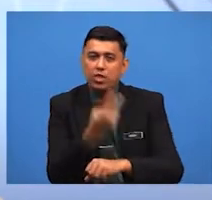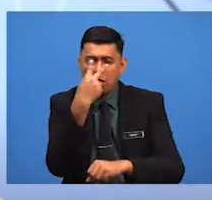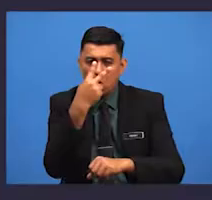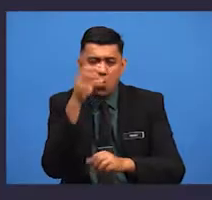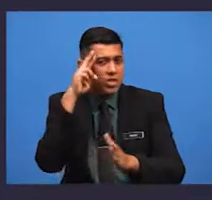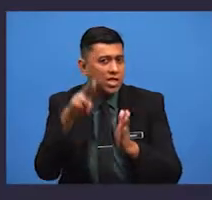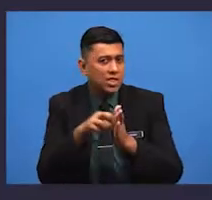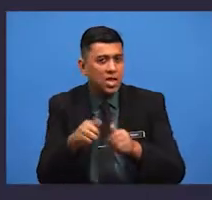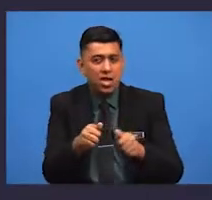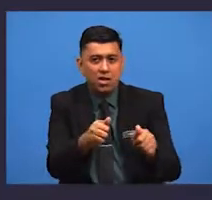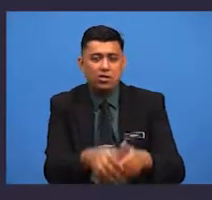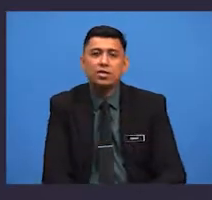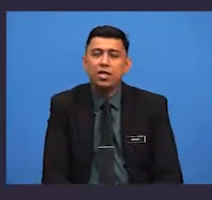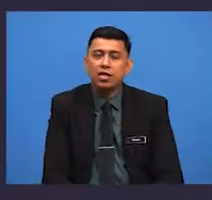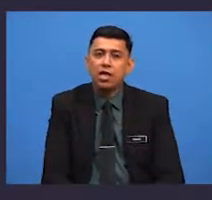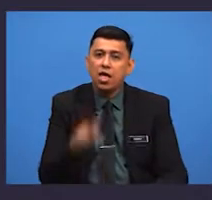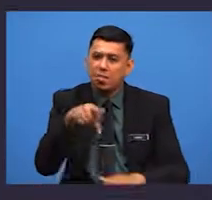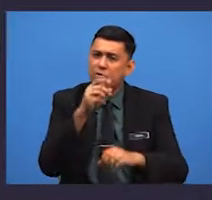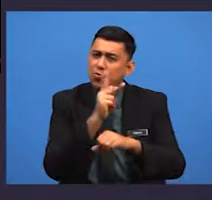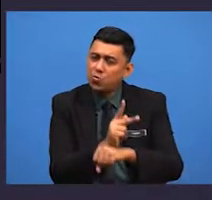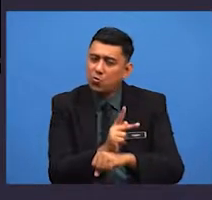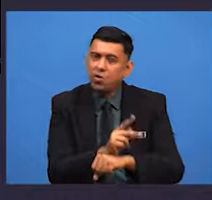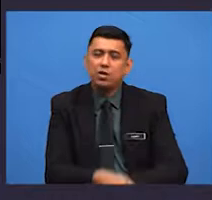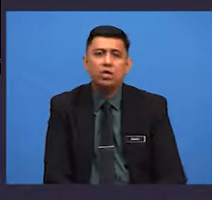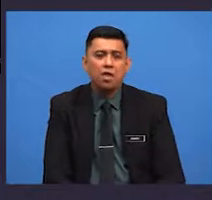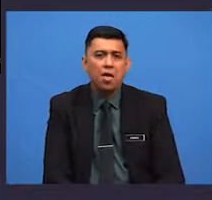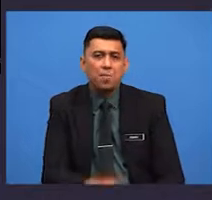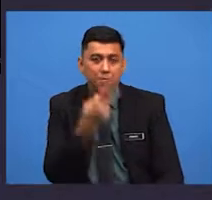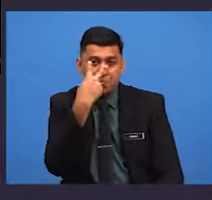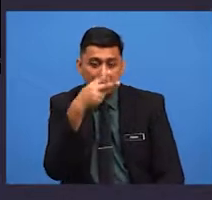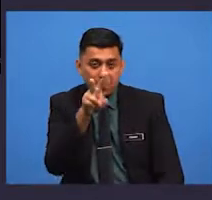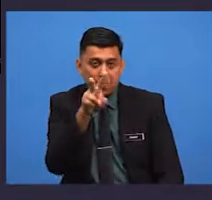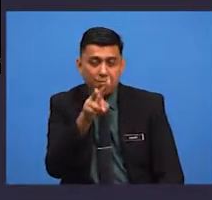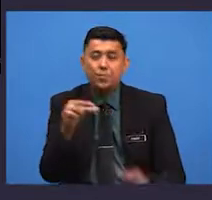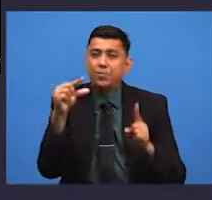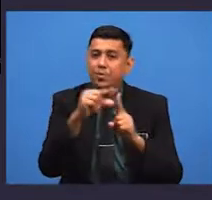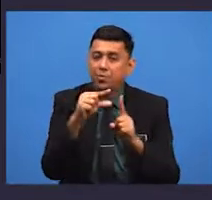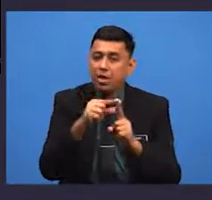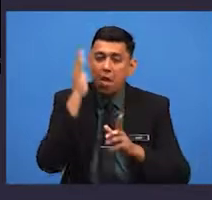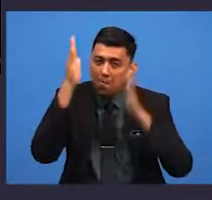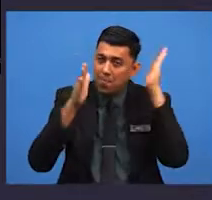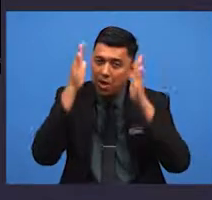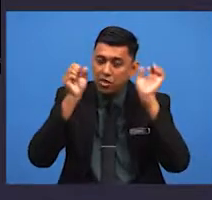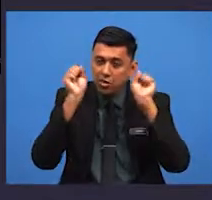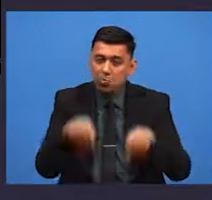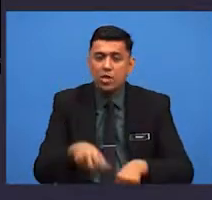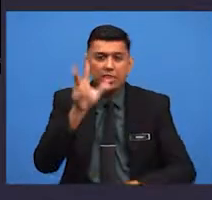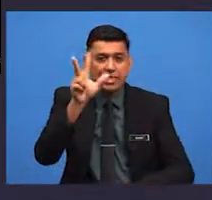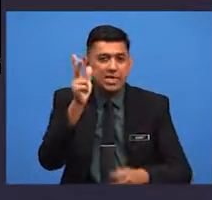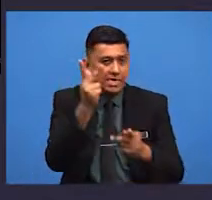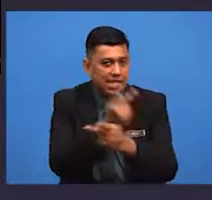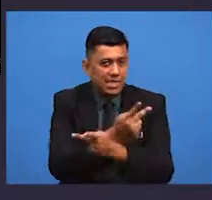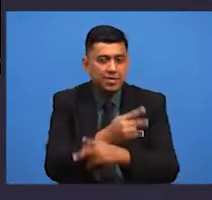dipaparkan. Sudukot dan carta alir ini memaparkan perkataan Malaysia boleh sebanyak tiga